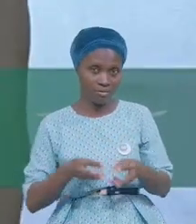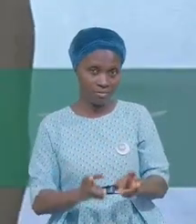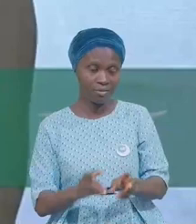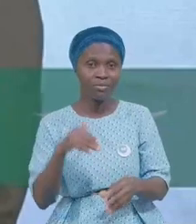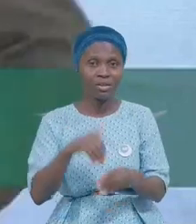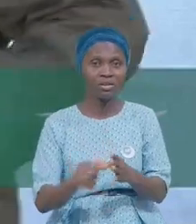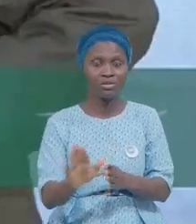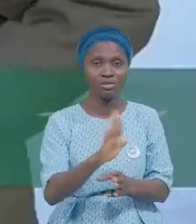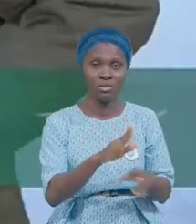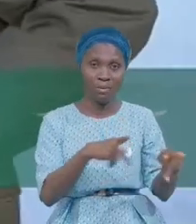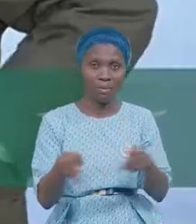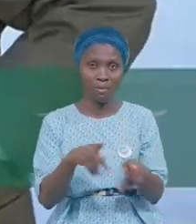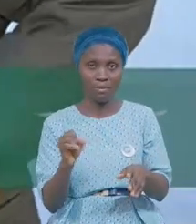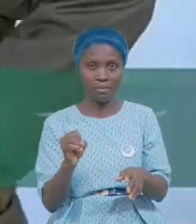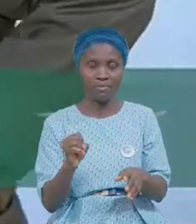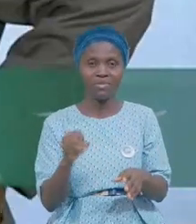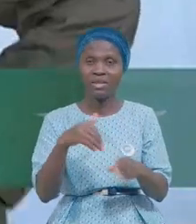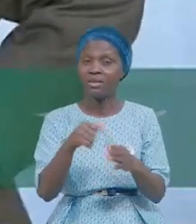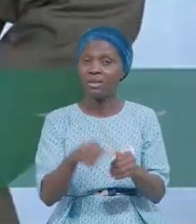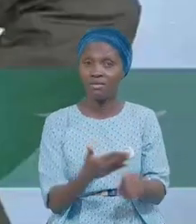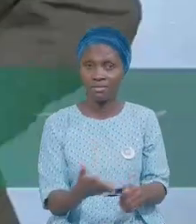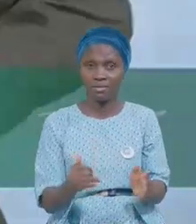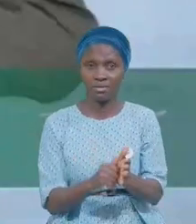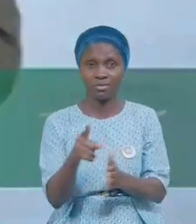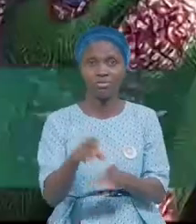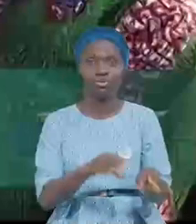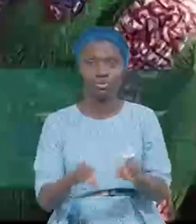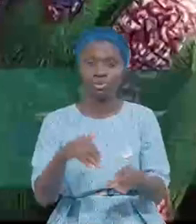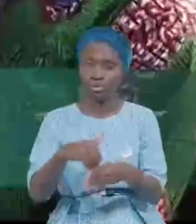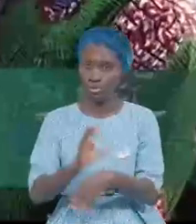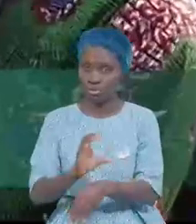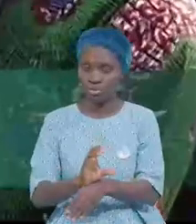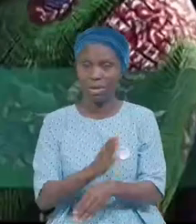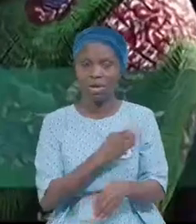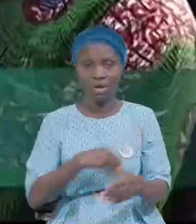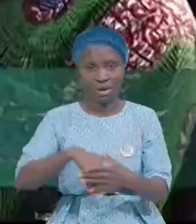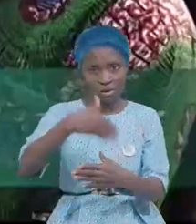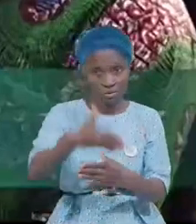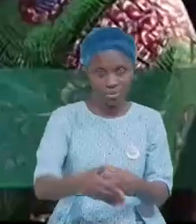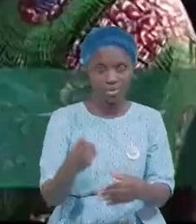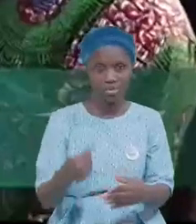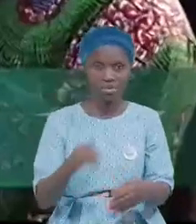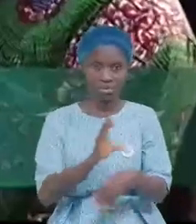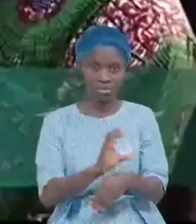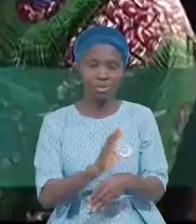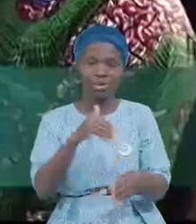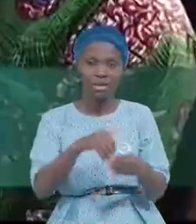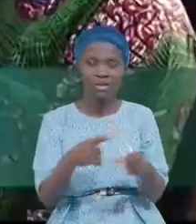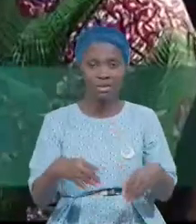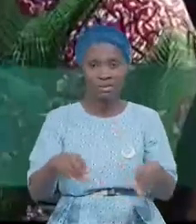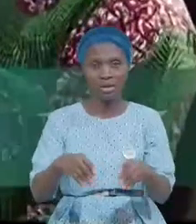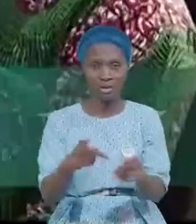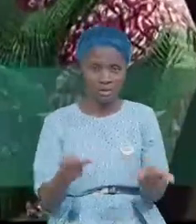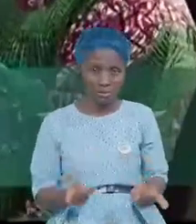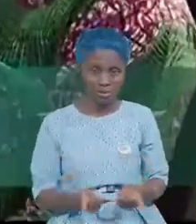vos pratiques, dans tout ce que vous faites à l'église, hors de l'église, au marché,